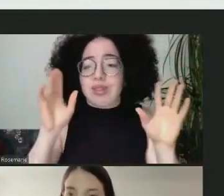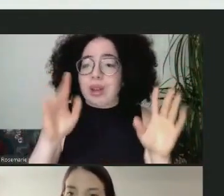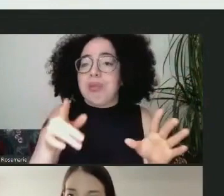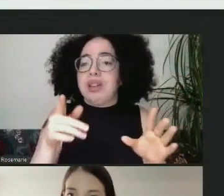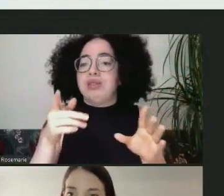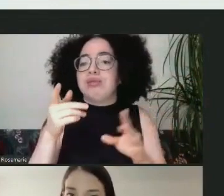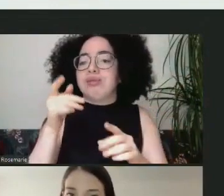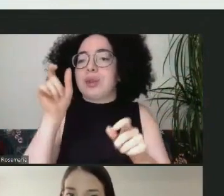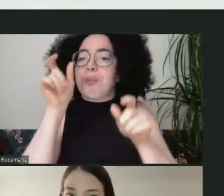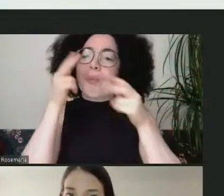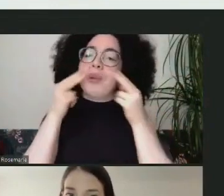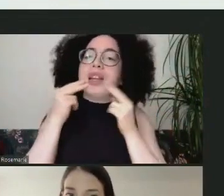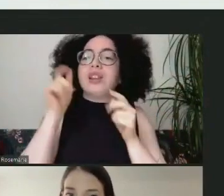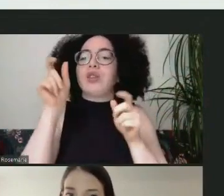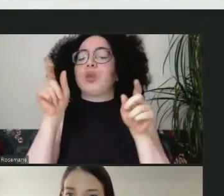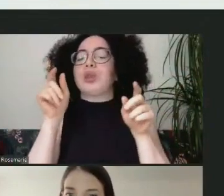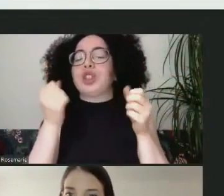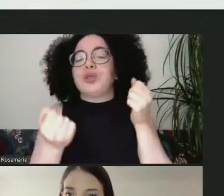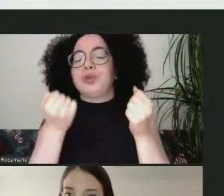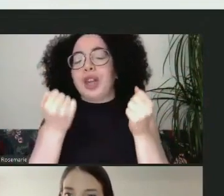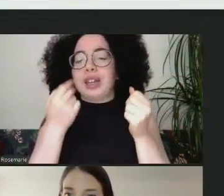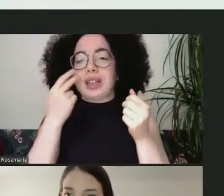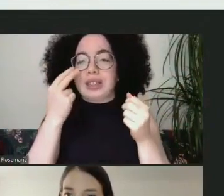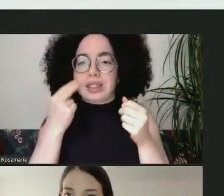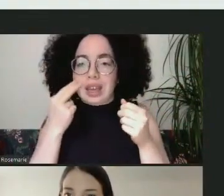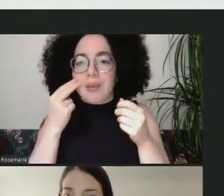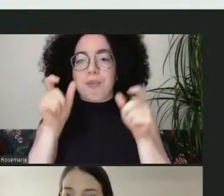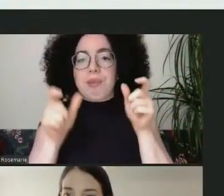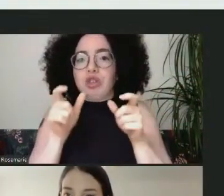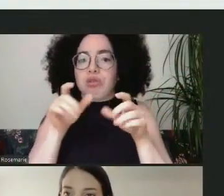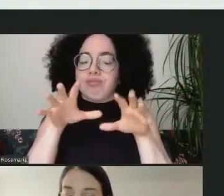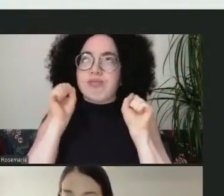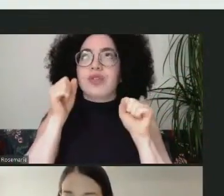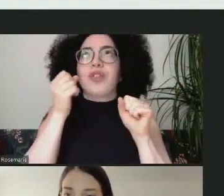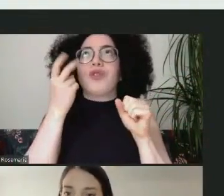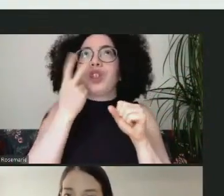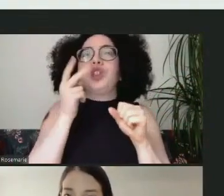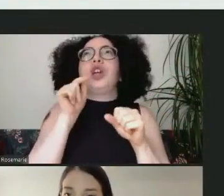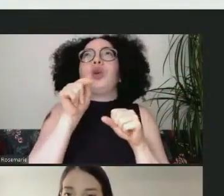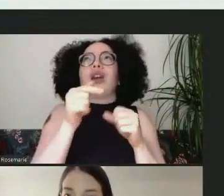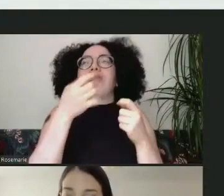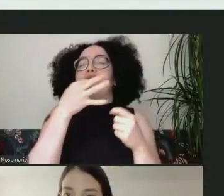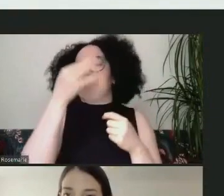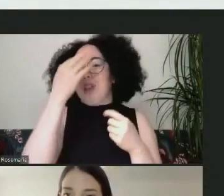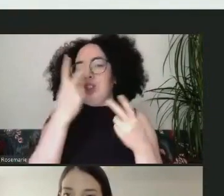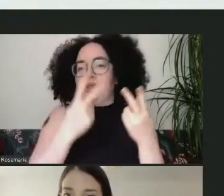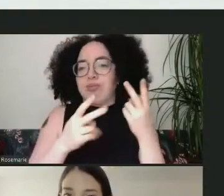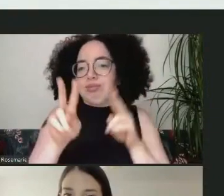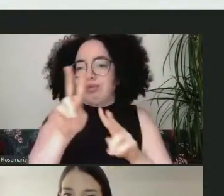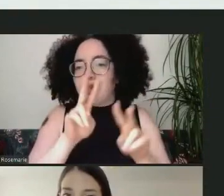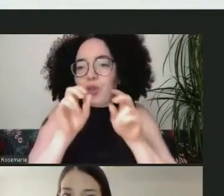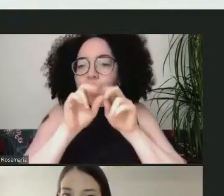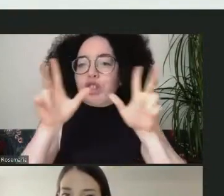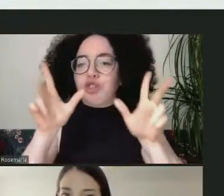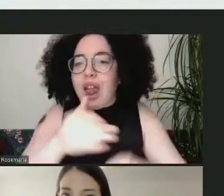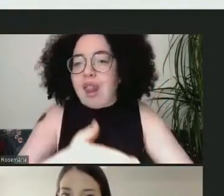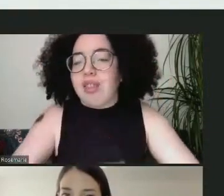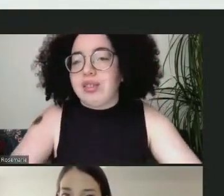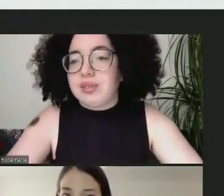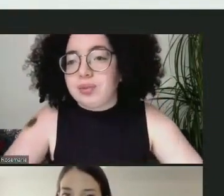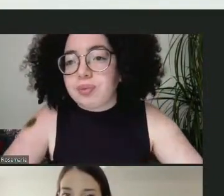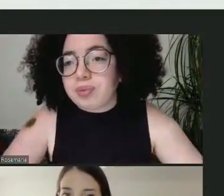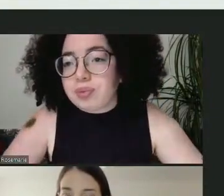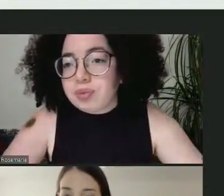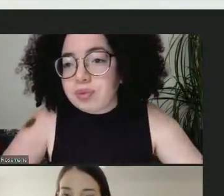Hintergrund mit einer Palme oder eben das blinde Personen haben eben da diese Schwierigkeit auch, das dann zu sehen.